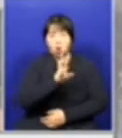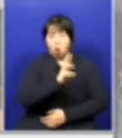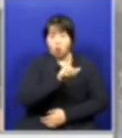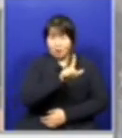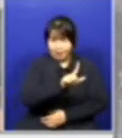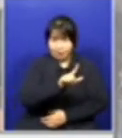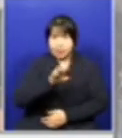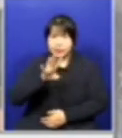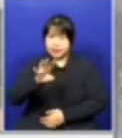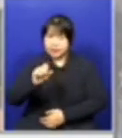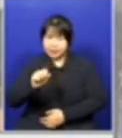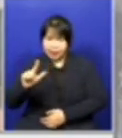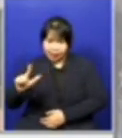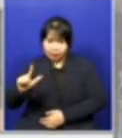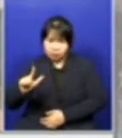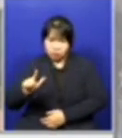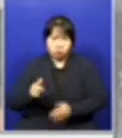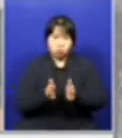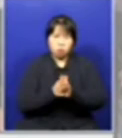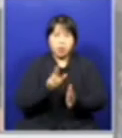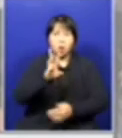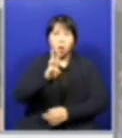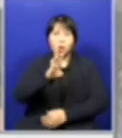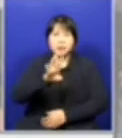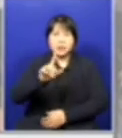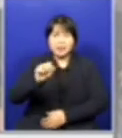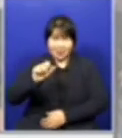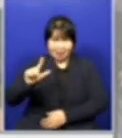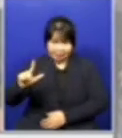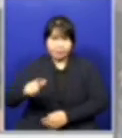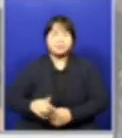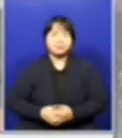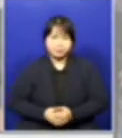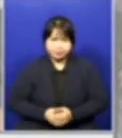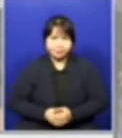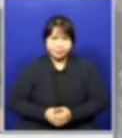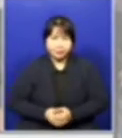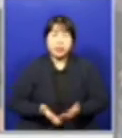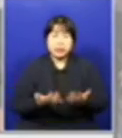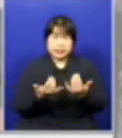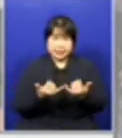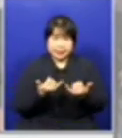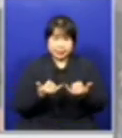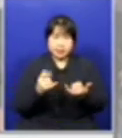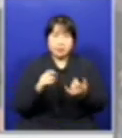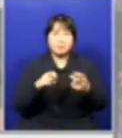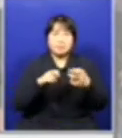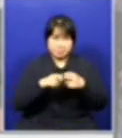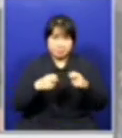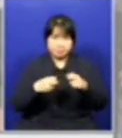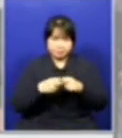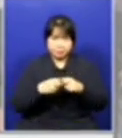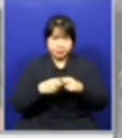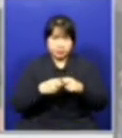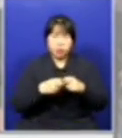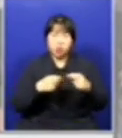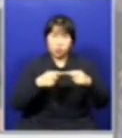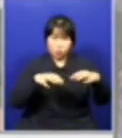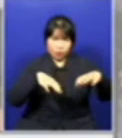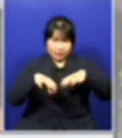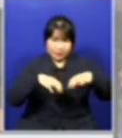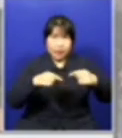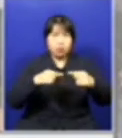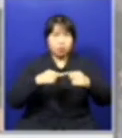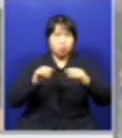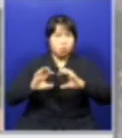6,400,000,000 กับ 400,000,000 600,000,000 400,000,000ครับท่านประธานครับจากเหตุการณ์ที่เกิดขึ้นในการบริหารจัดการของ